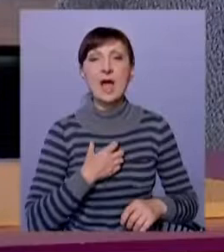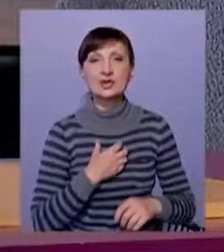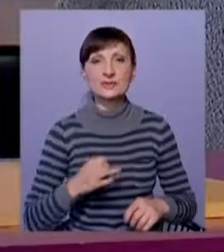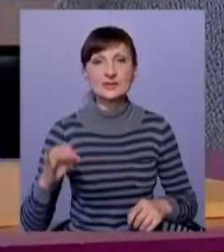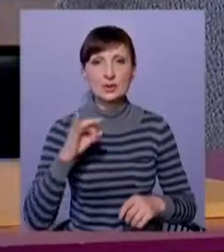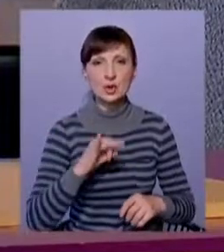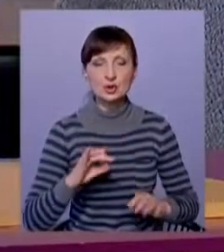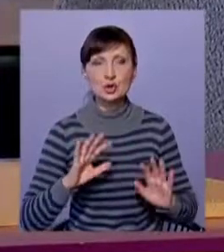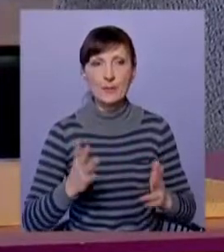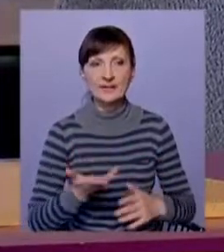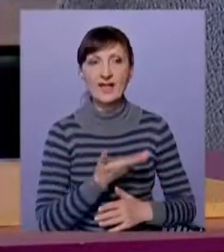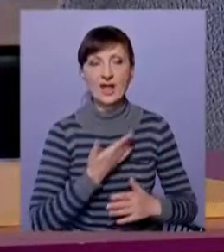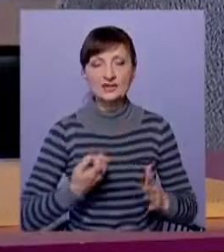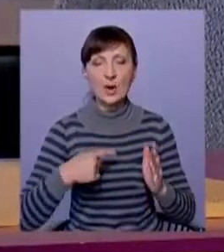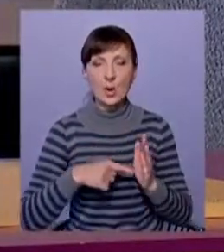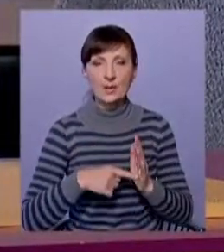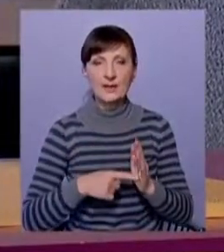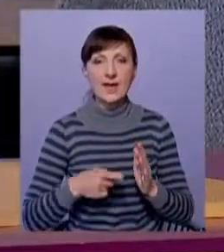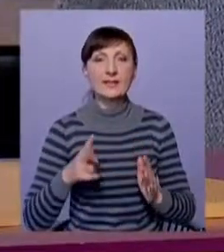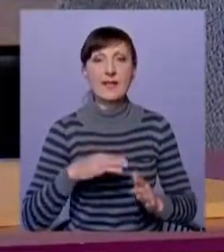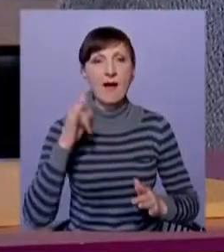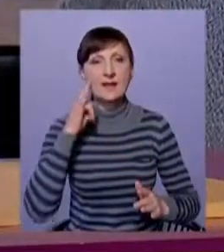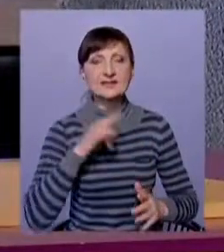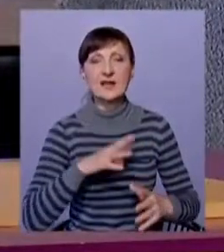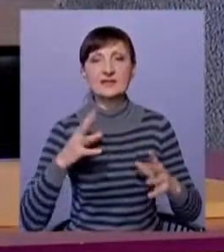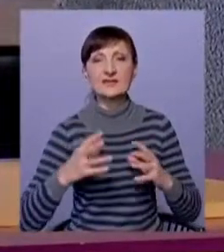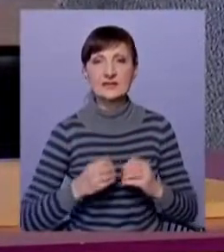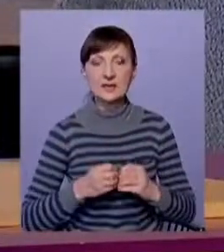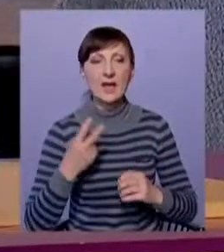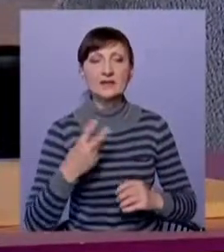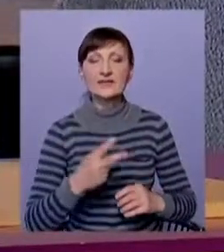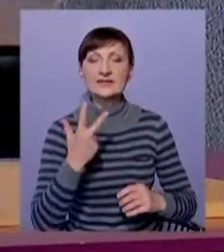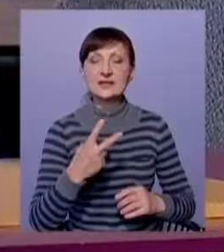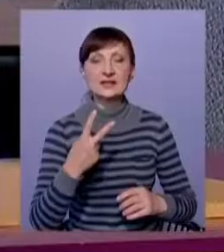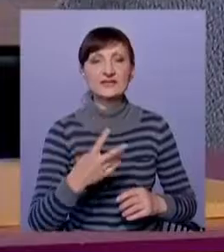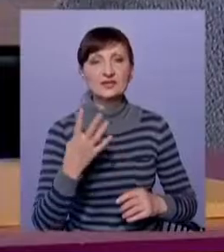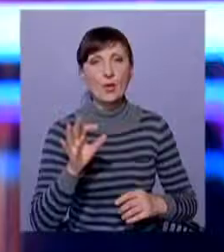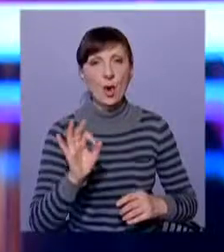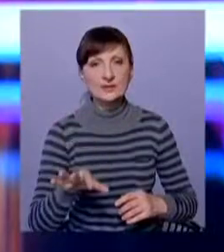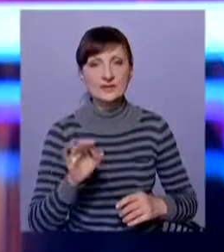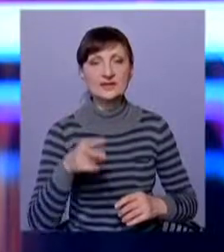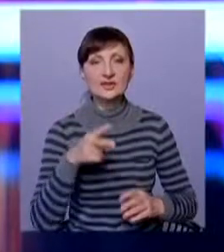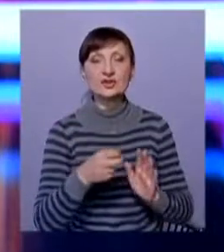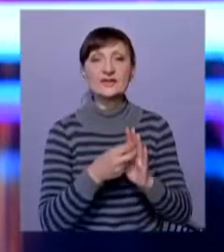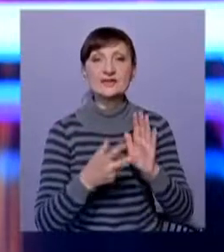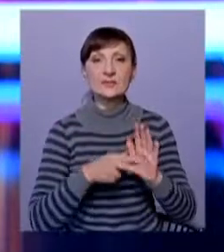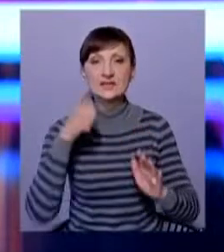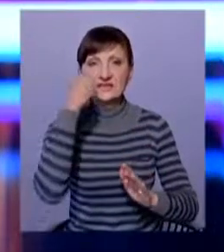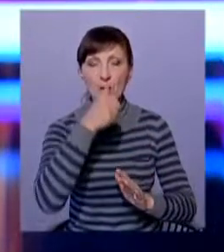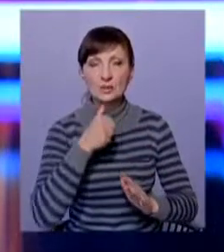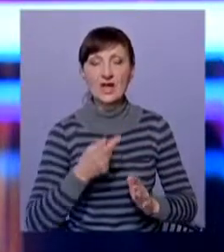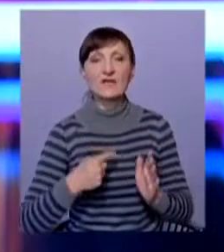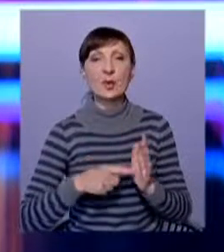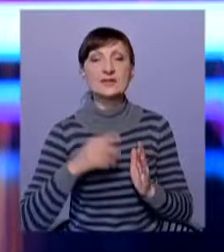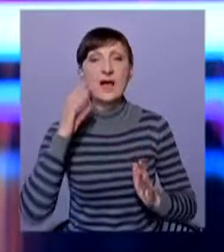событие для нашего города, для Казахстана в целом. 23-24 октября 2018 года в